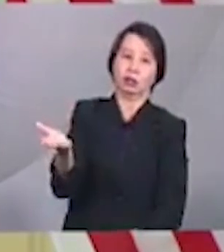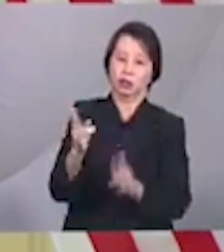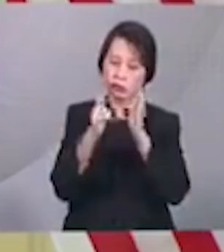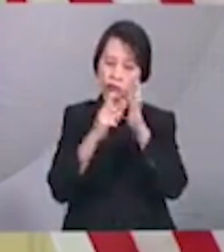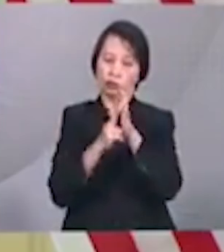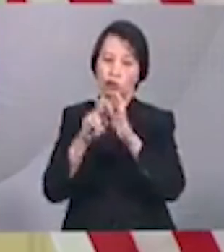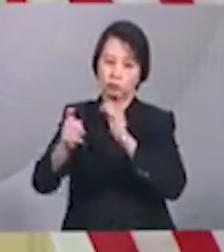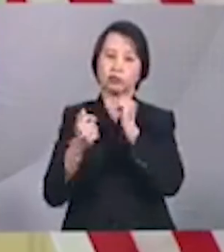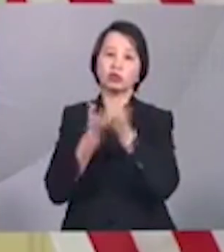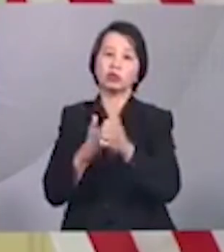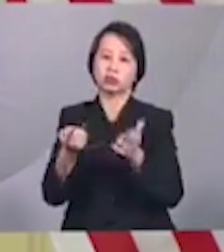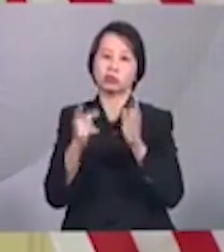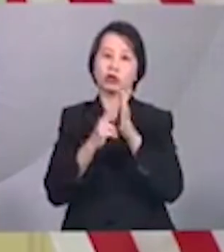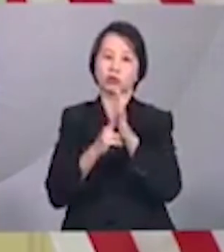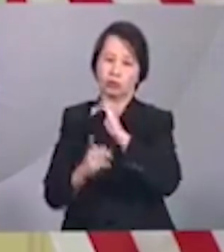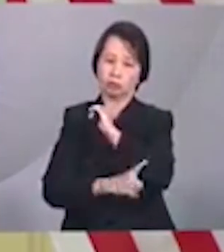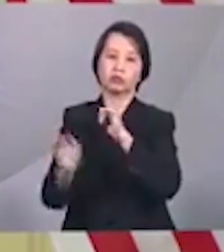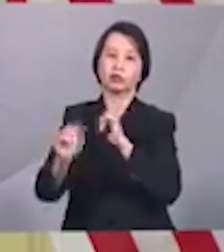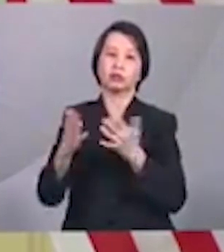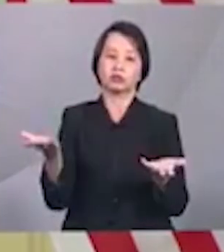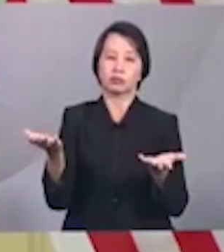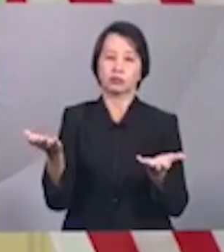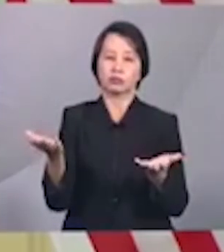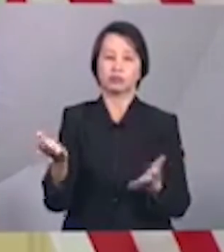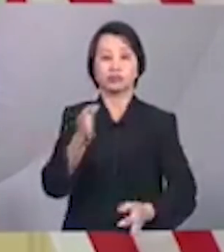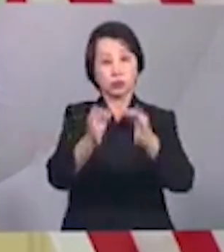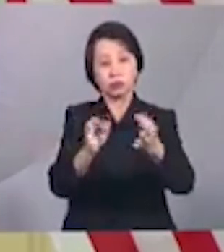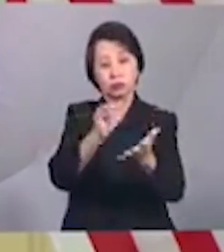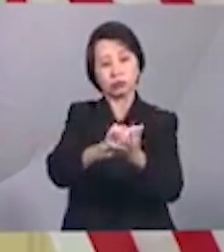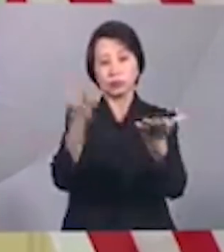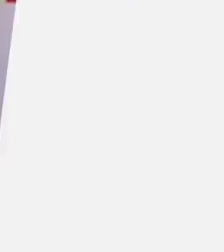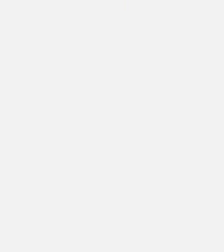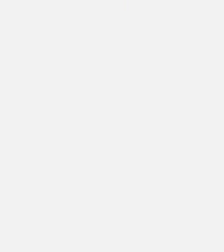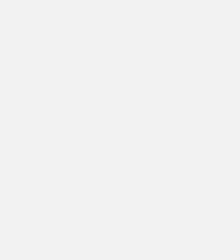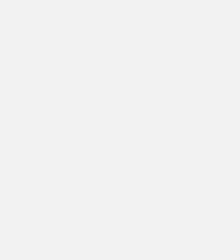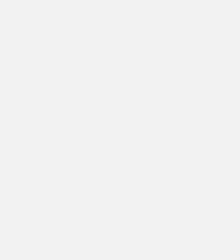undang-undang terhadap parti adalah sama saja. Jadi sekiranya itu saja.